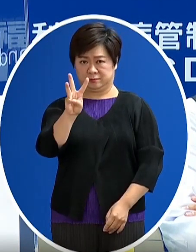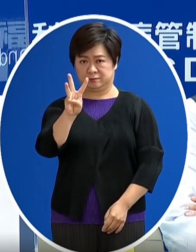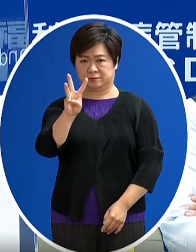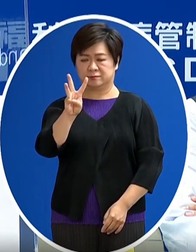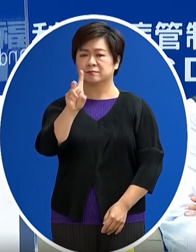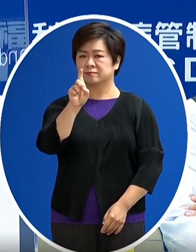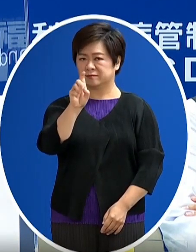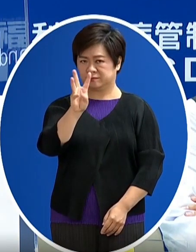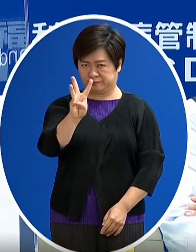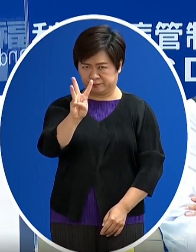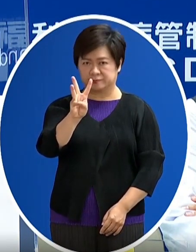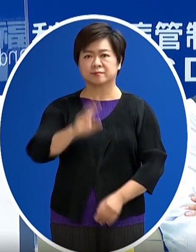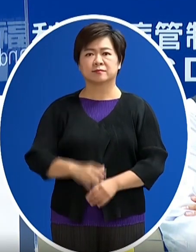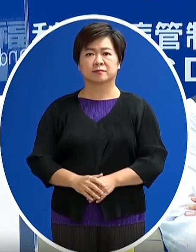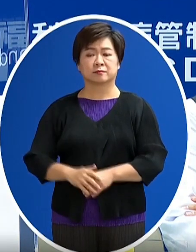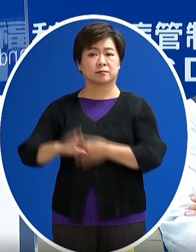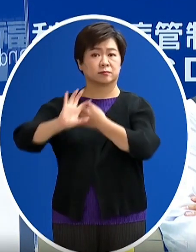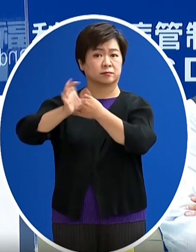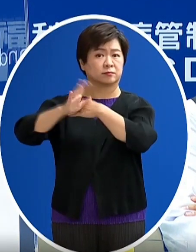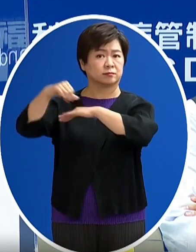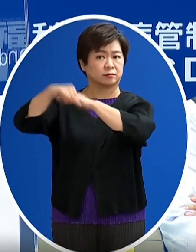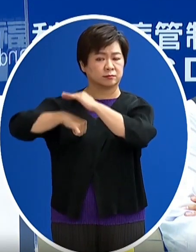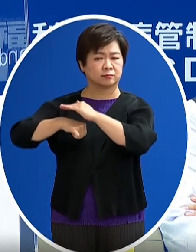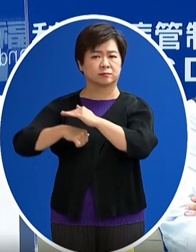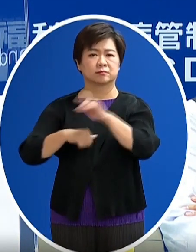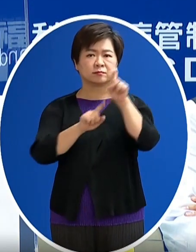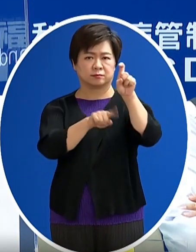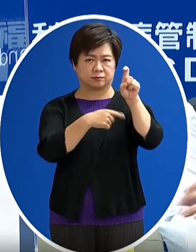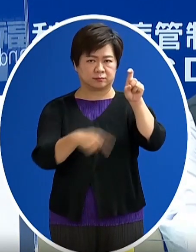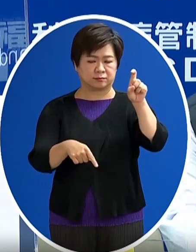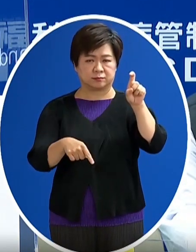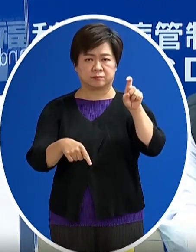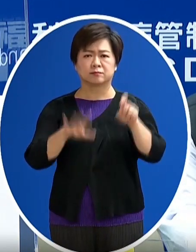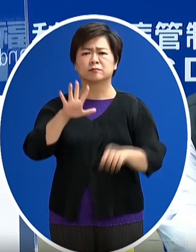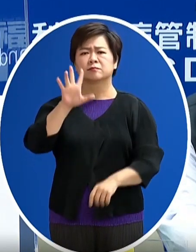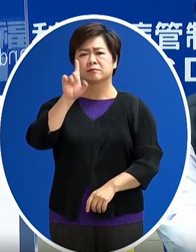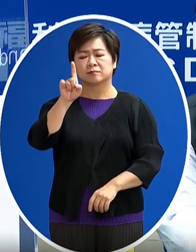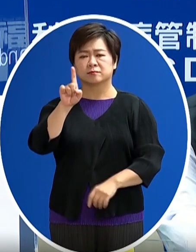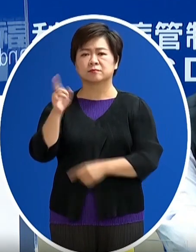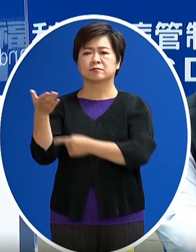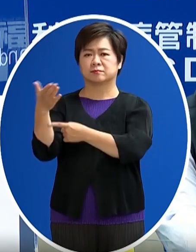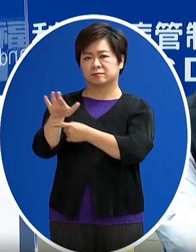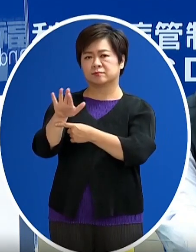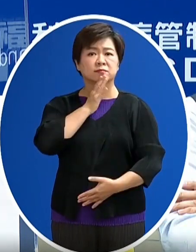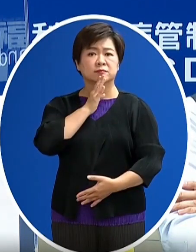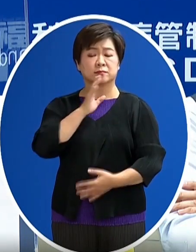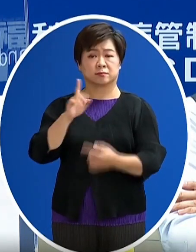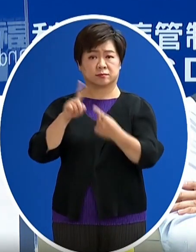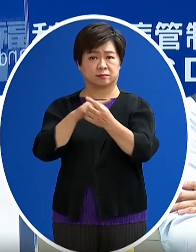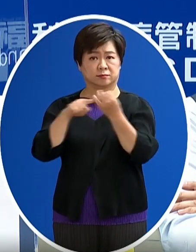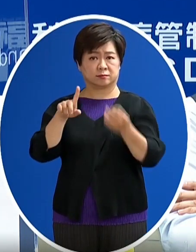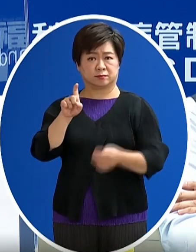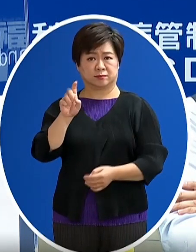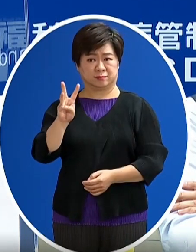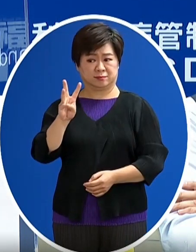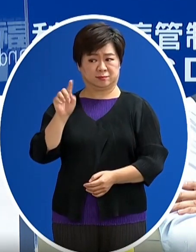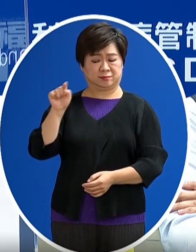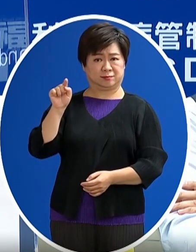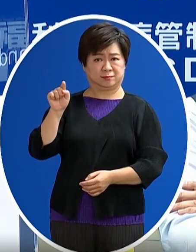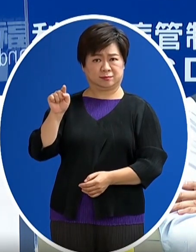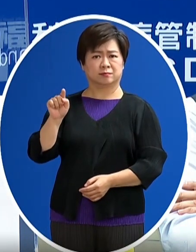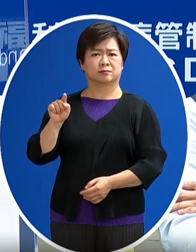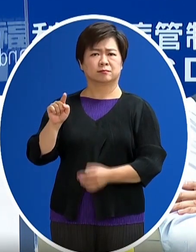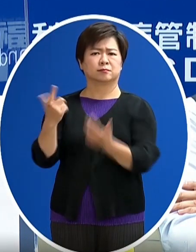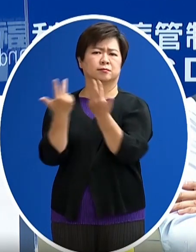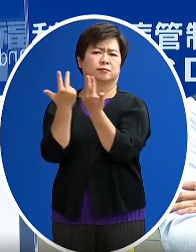有十三例，那境外移入的有十例，那一例的死亡的个案。新北市这十